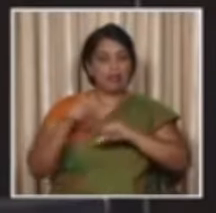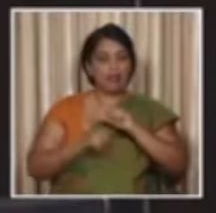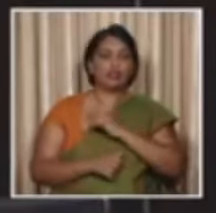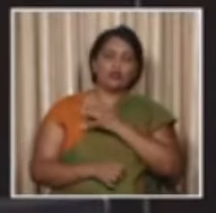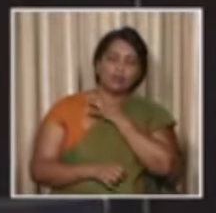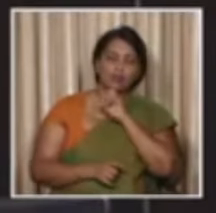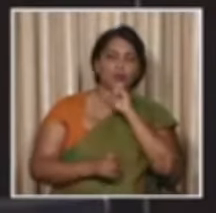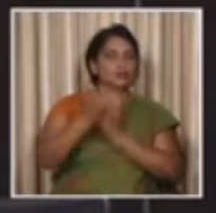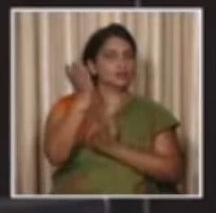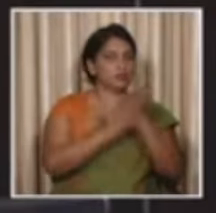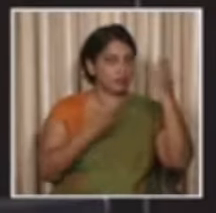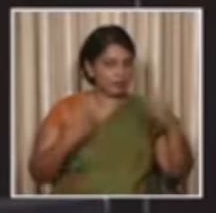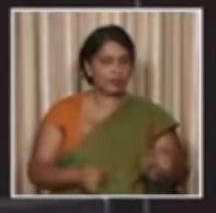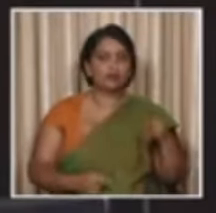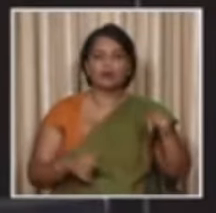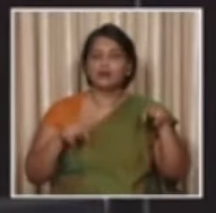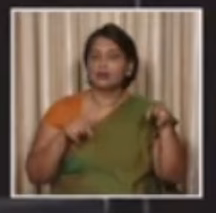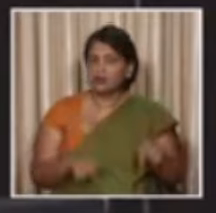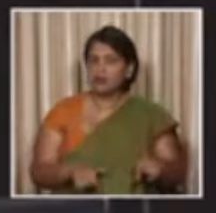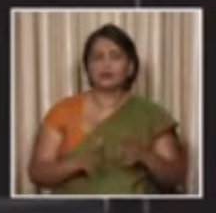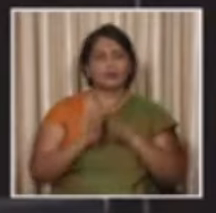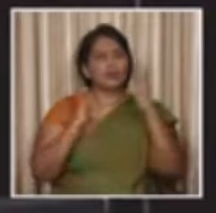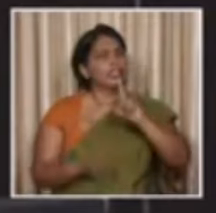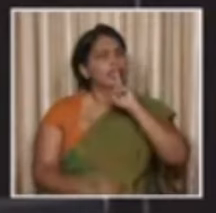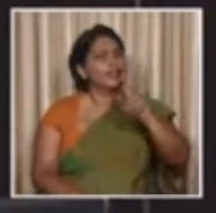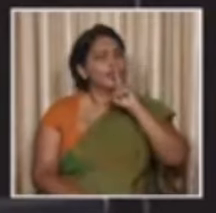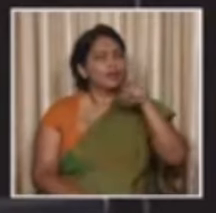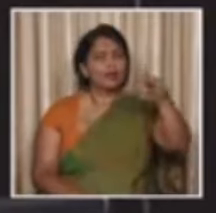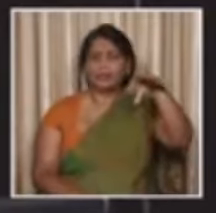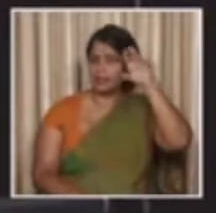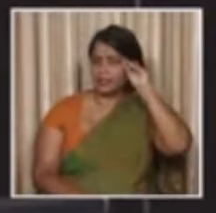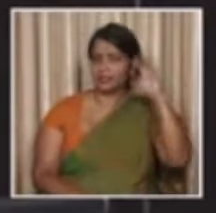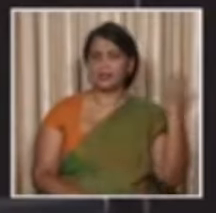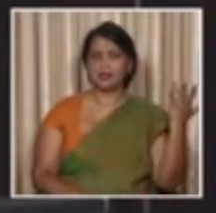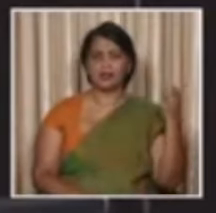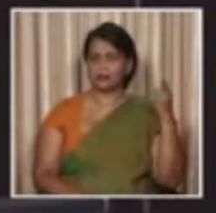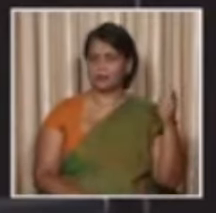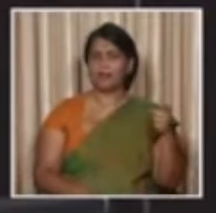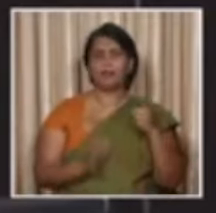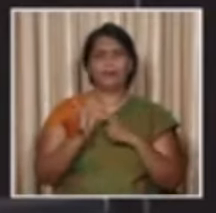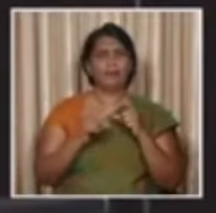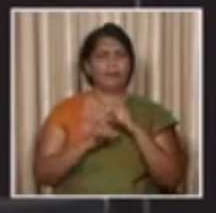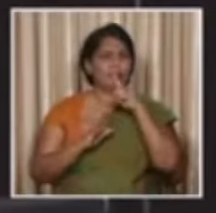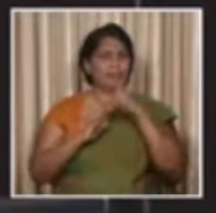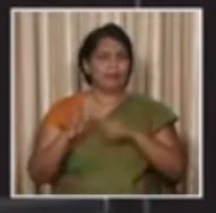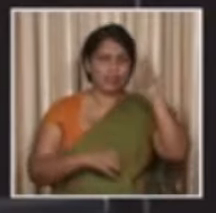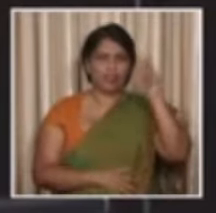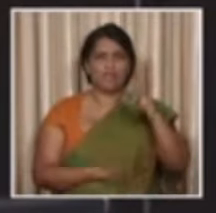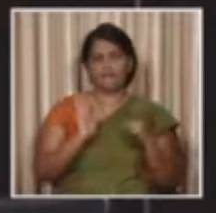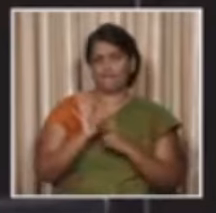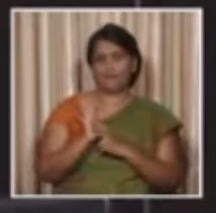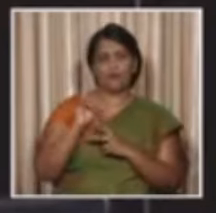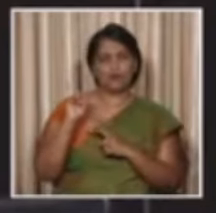तीयनवा एकें दैंग अपी कोच्चर इल्लू तेकाटी तेरिन्न अर एडिकिला जेदिला केक्किन किन्नुवा